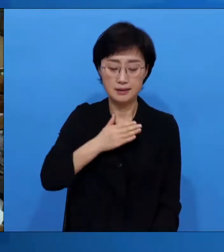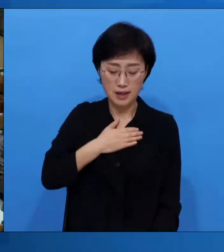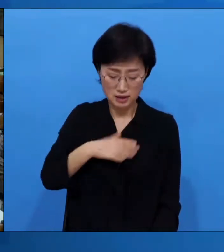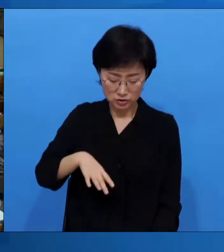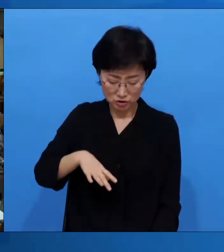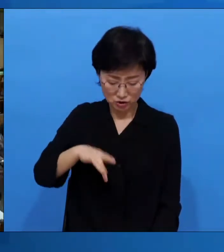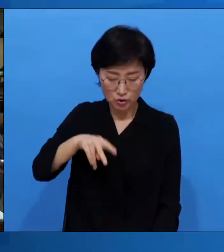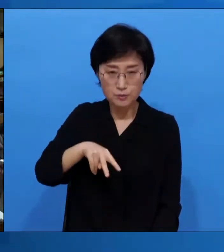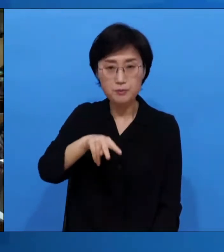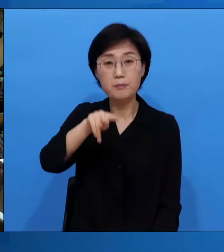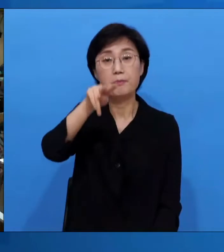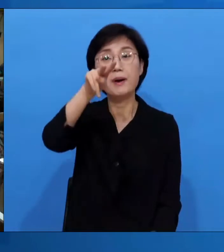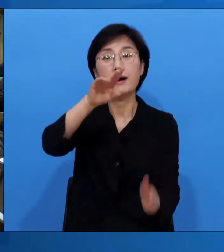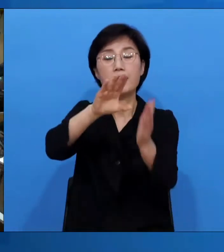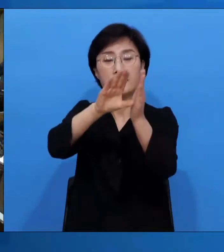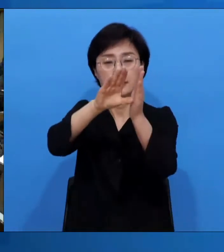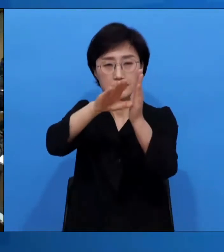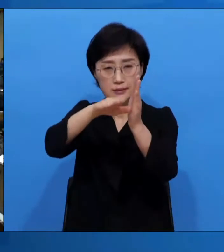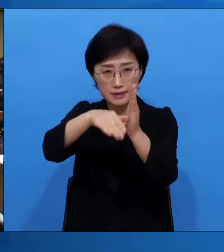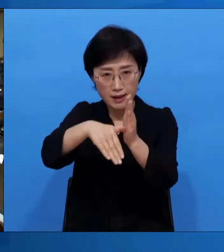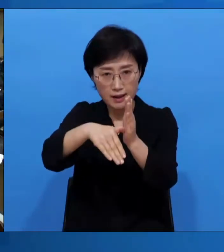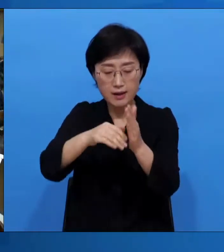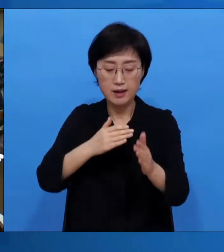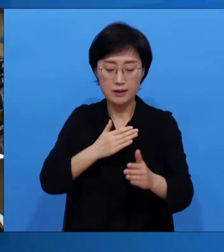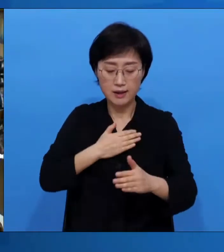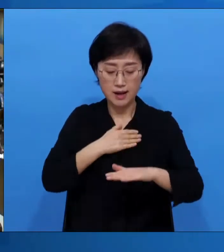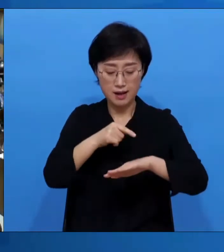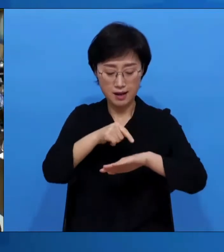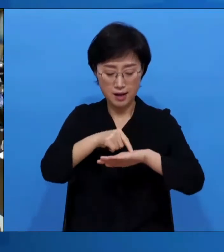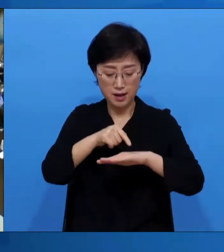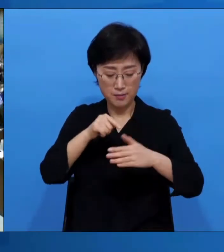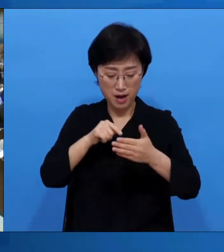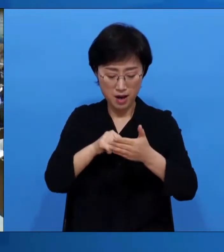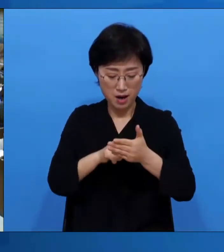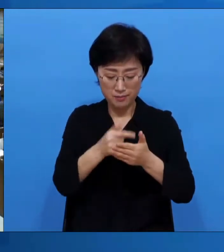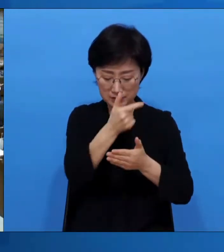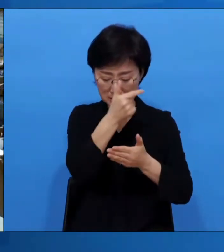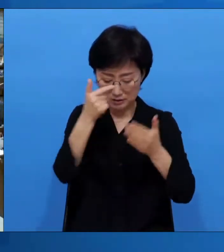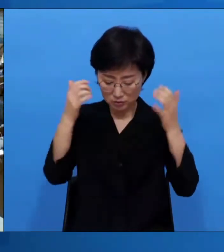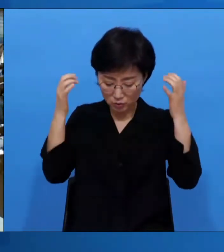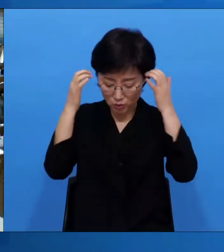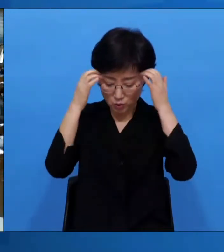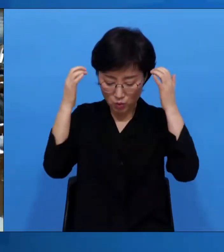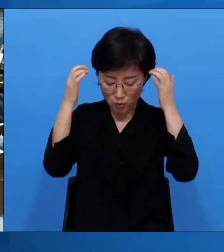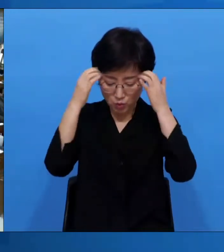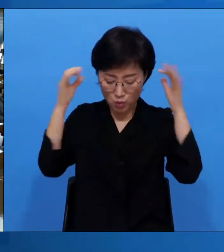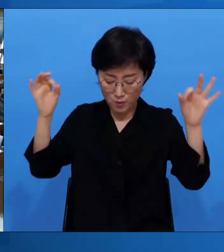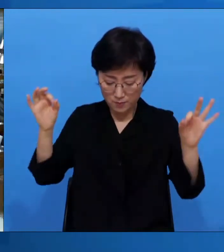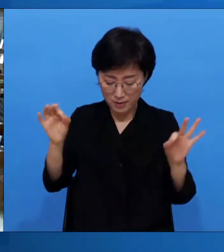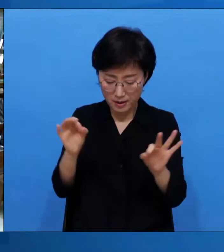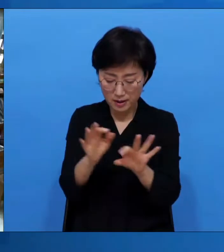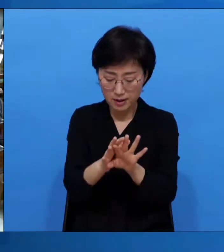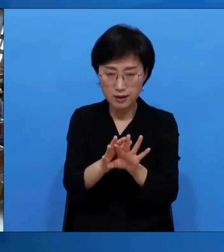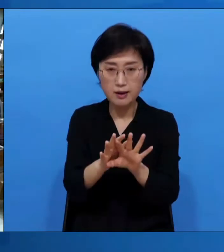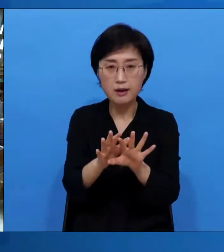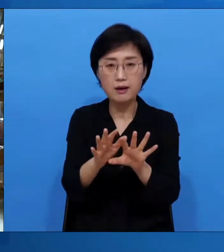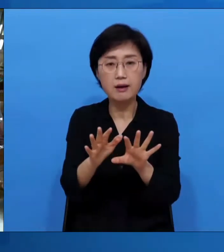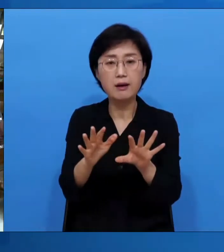십자가 내가 처음 볼 때에 나의 맘의 큰 고통